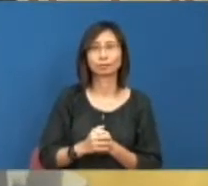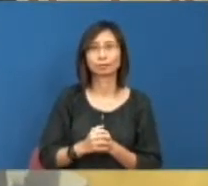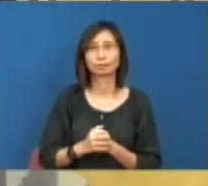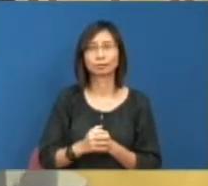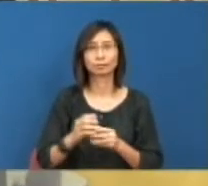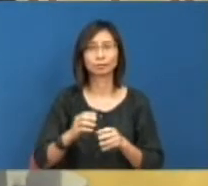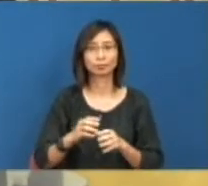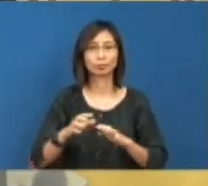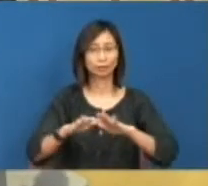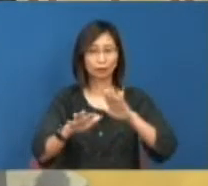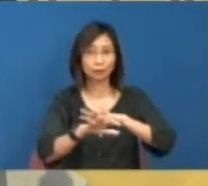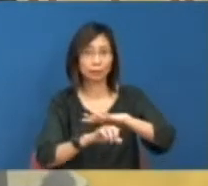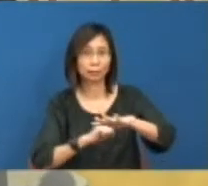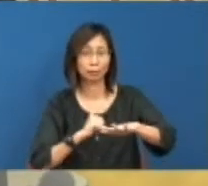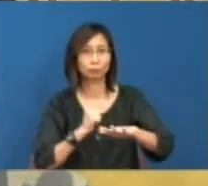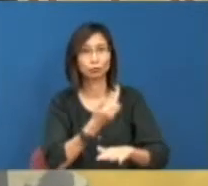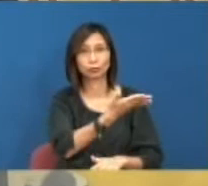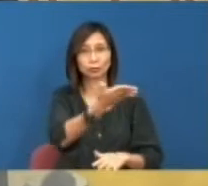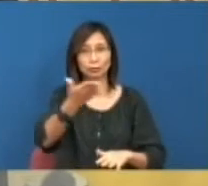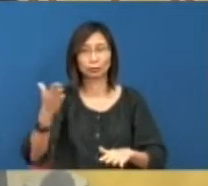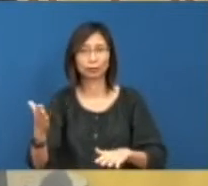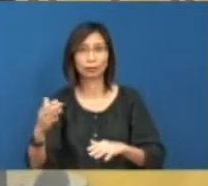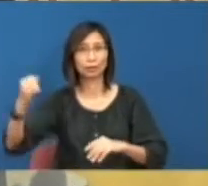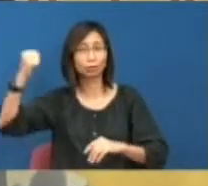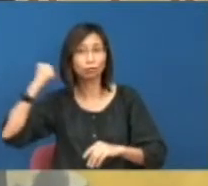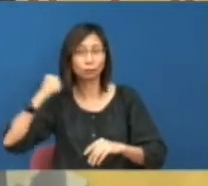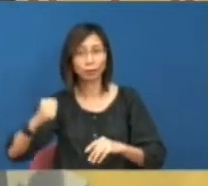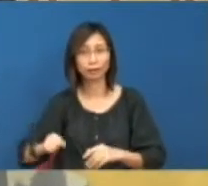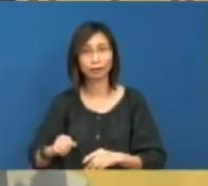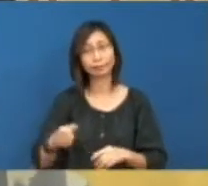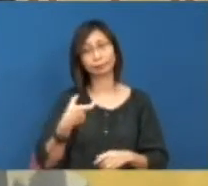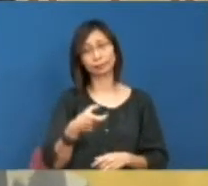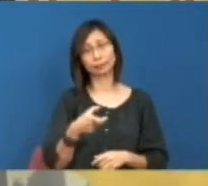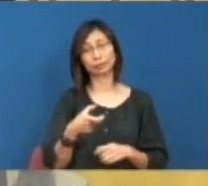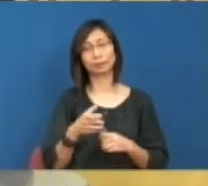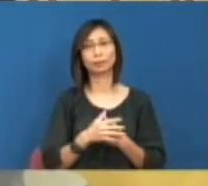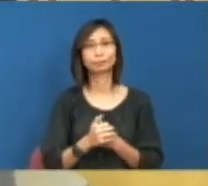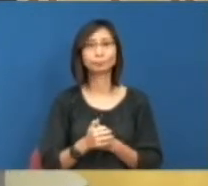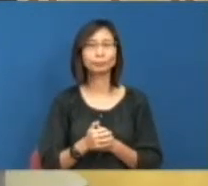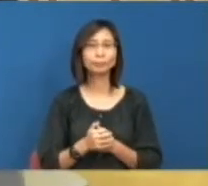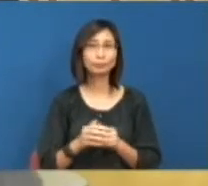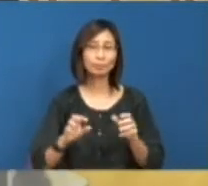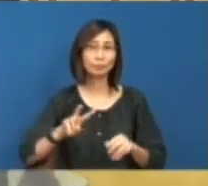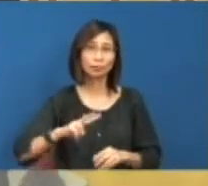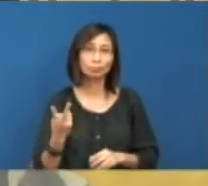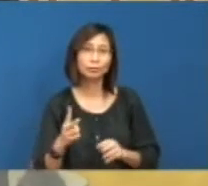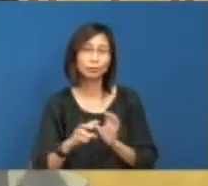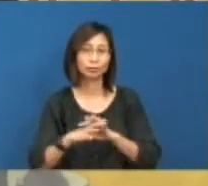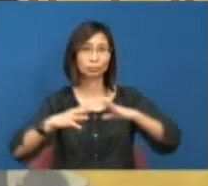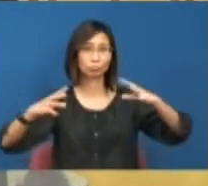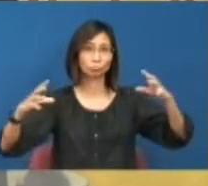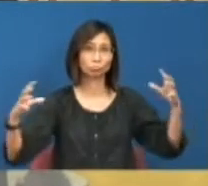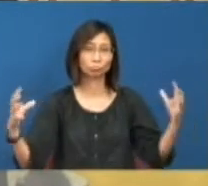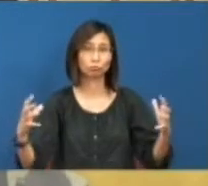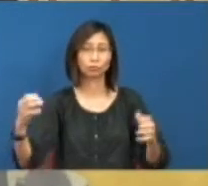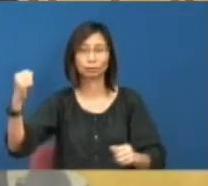侵吞咗由大家做出嚟嘅財富，即係話國有資產，係形成一個好大